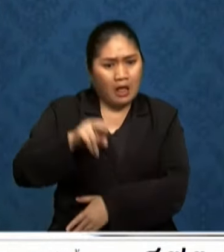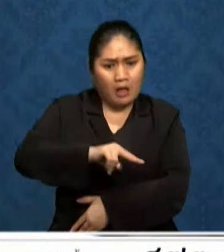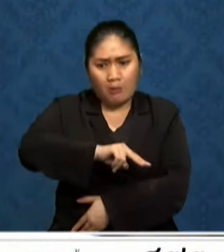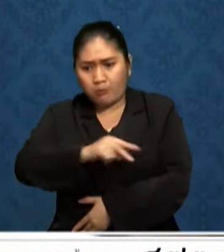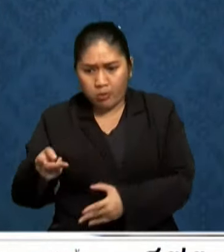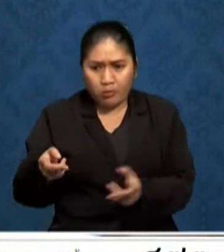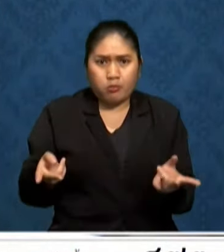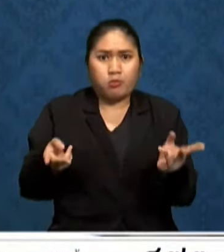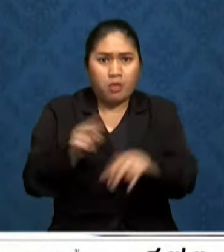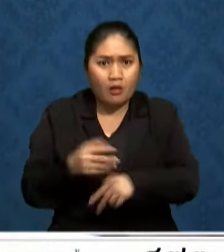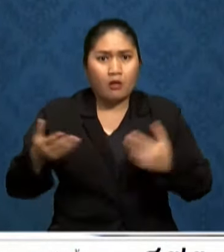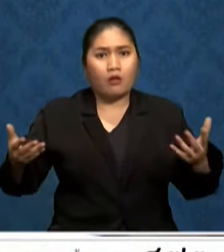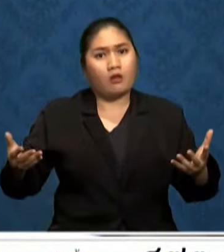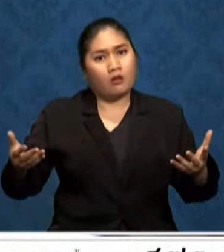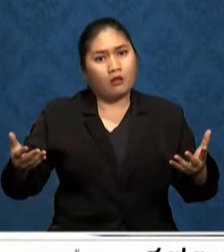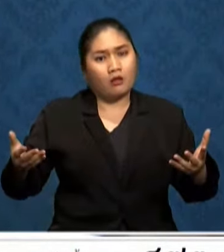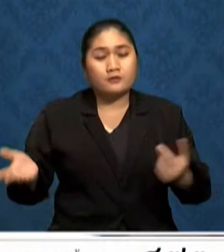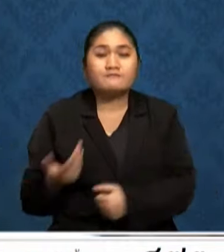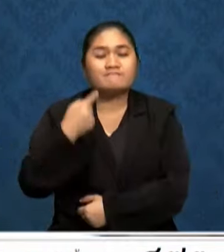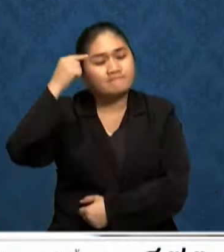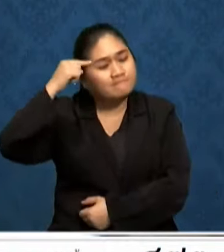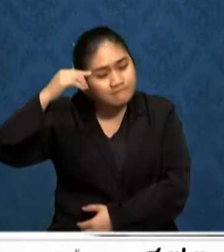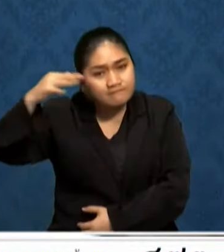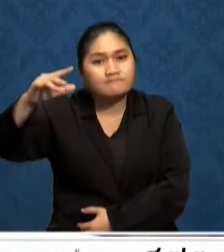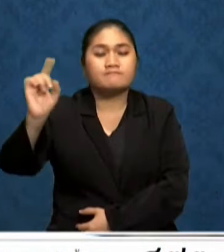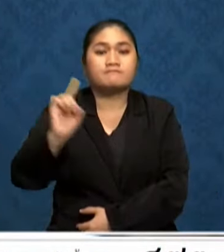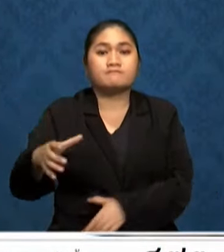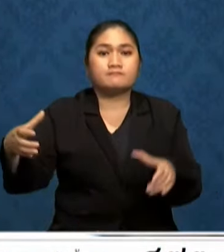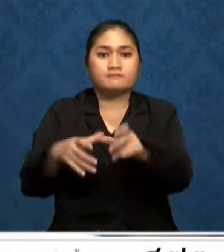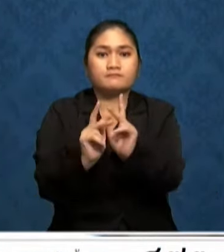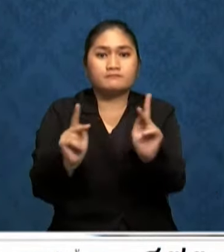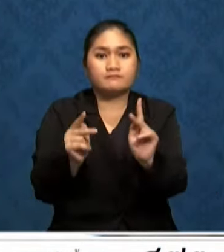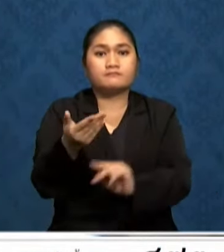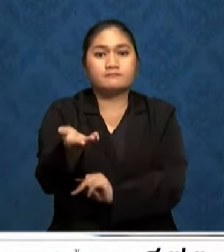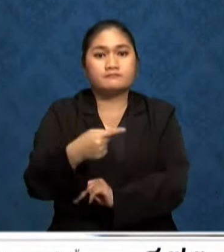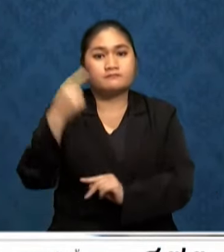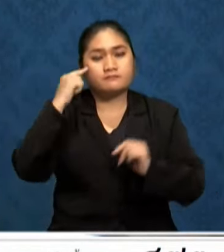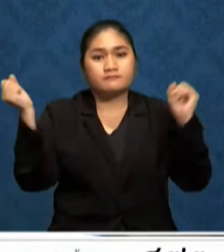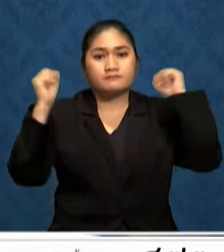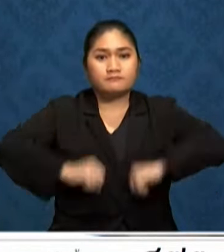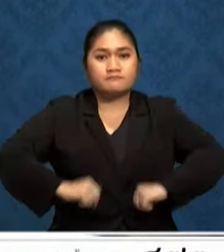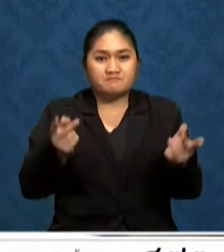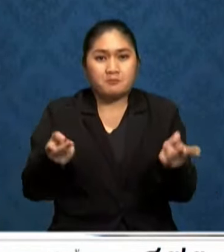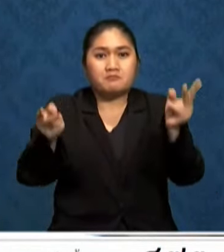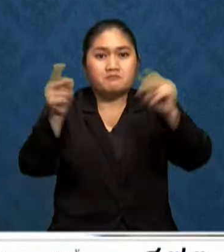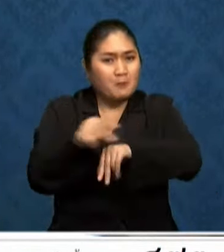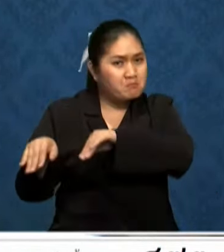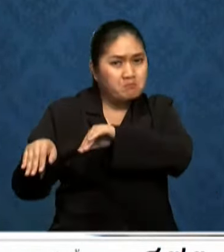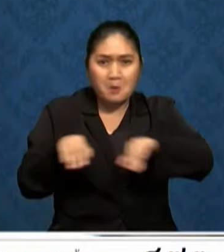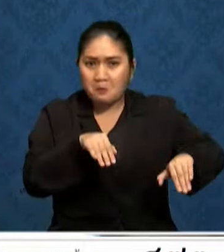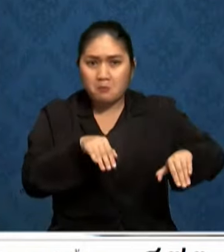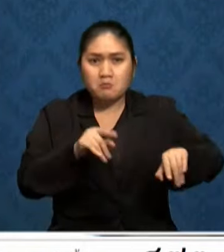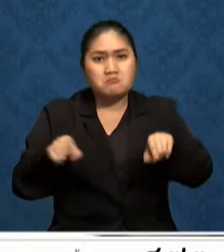180 องศาแต่ผมกหวงนะครับ ว่ากรรมธิการใส่วขวุธิธภา ที่ตดสนใจกลับรำกอย่พอมเพียแบนี้